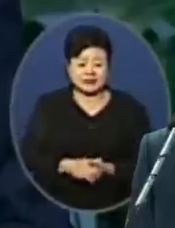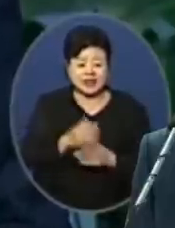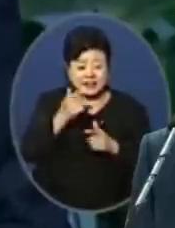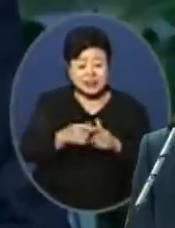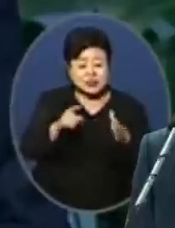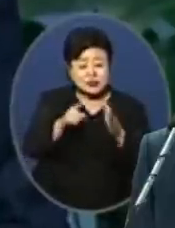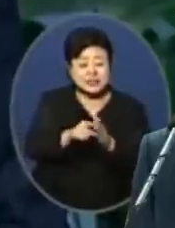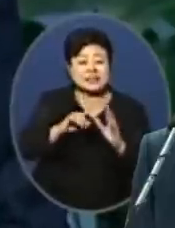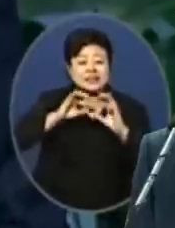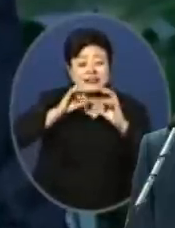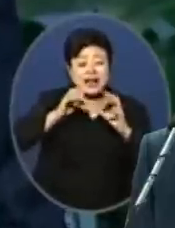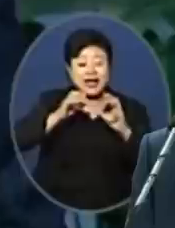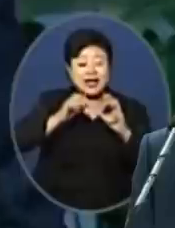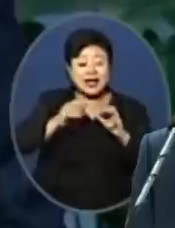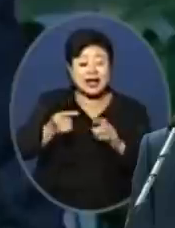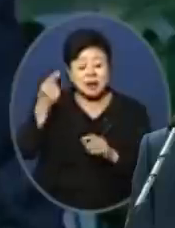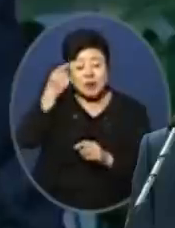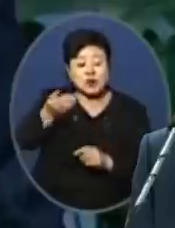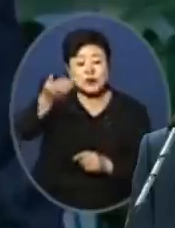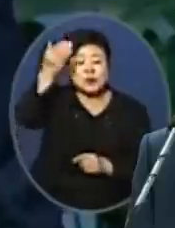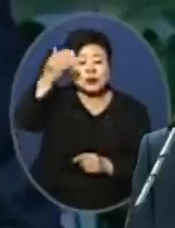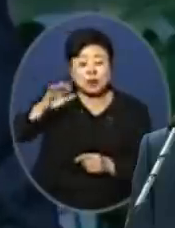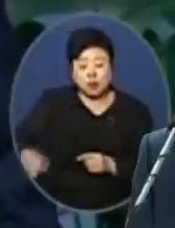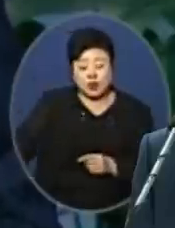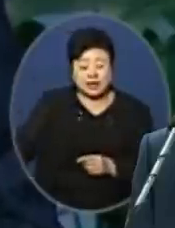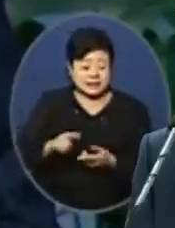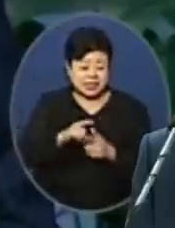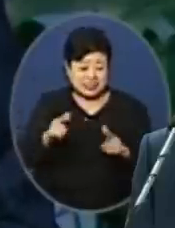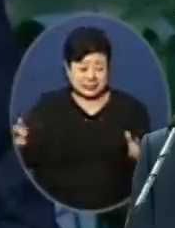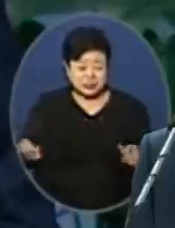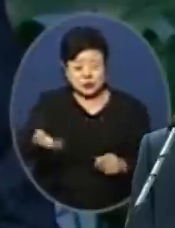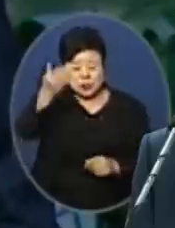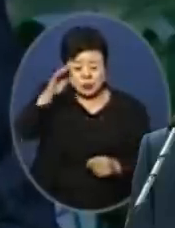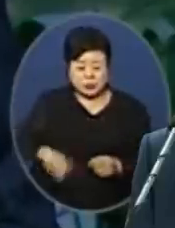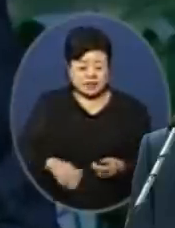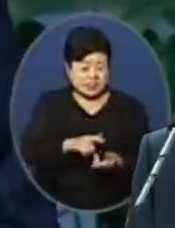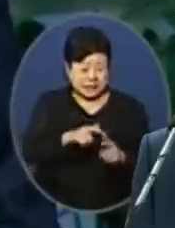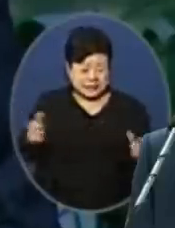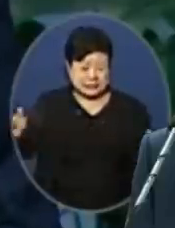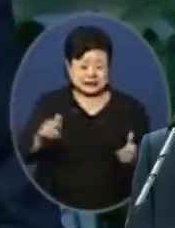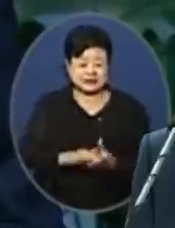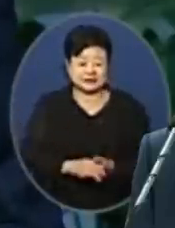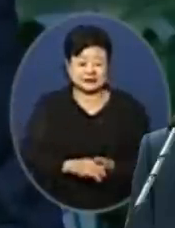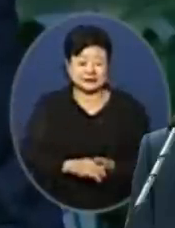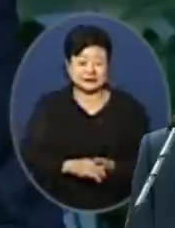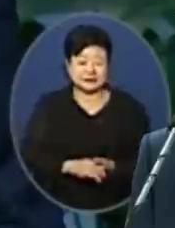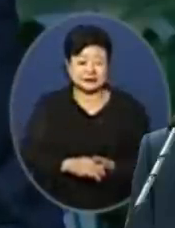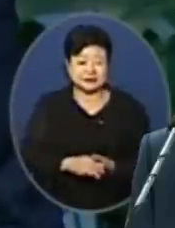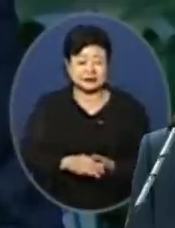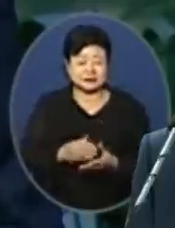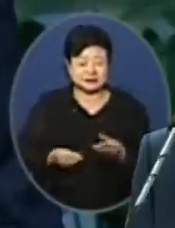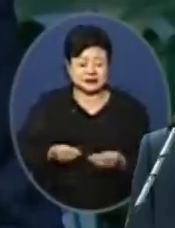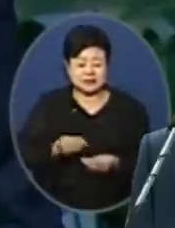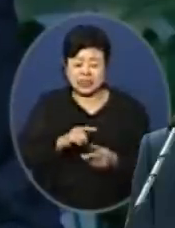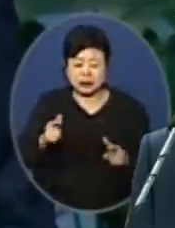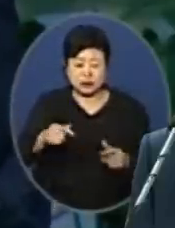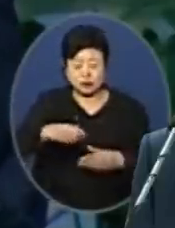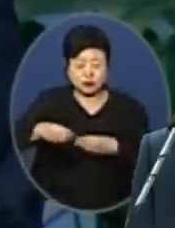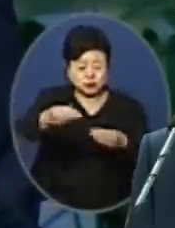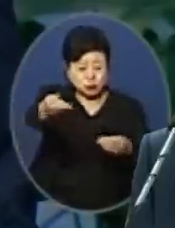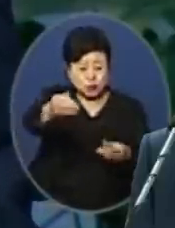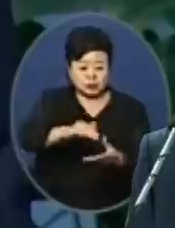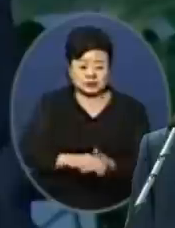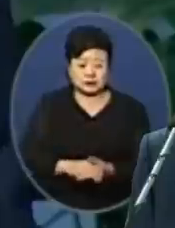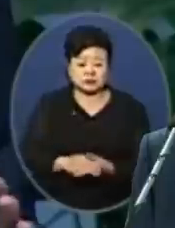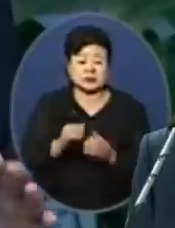예수 믿는 나라가 머리가 되고 꼬리가 되지 않고 위에 있고 아래에 내려가지 않고 남의 꾸어질지도 꾸지 않은 것은